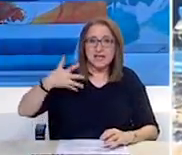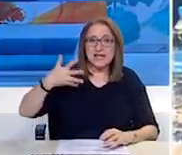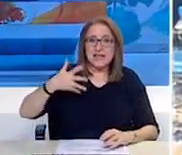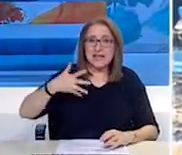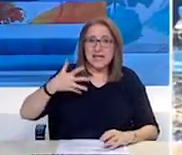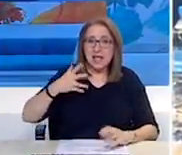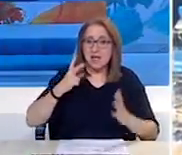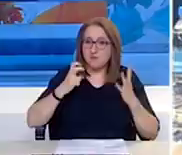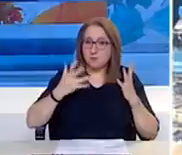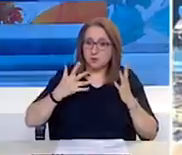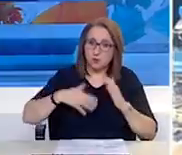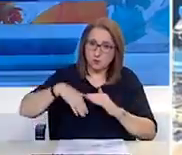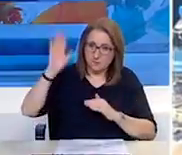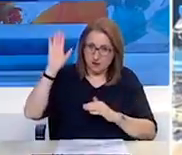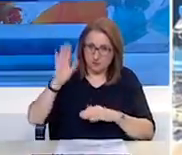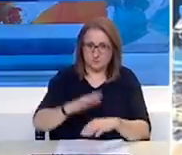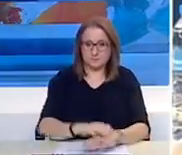ετών και άνω.